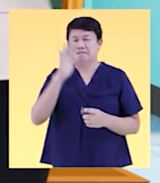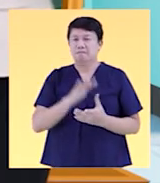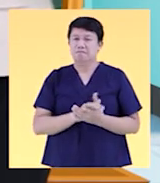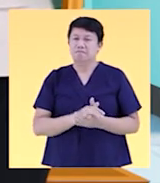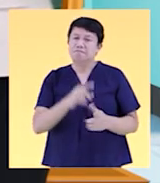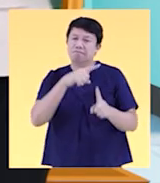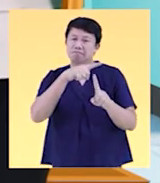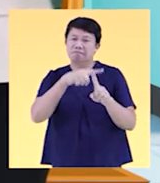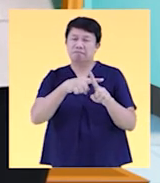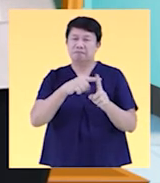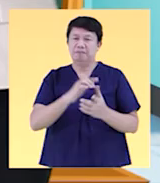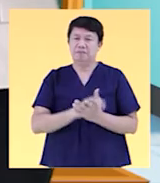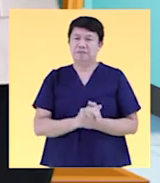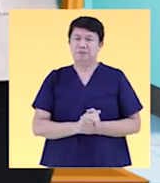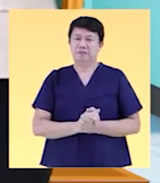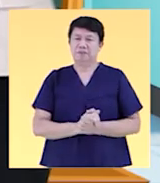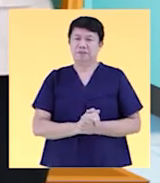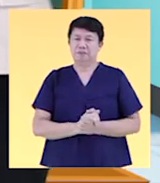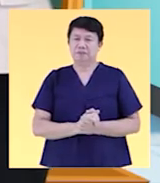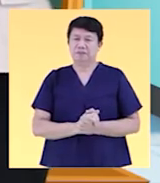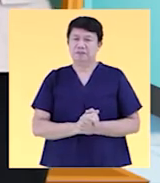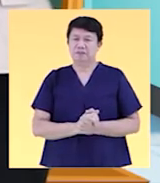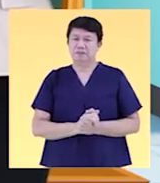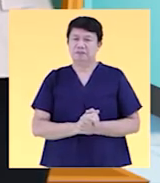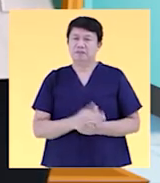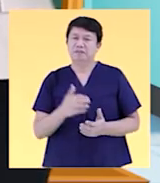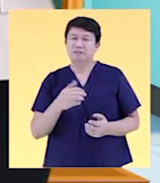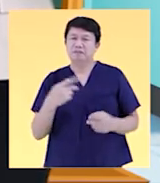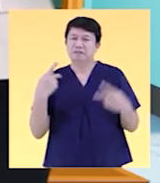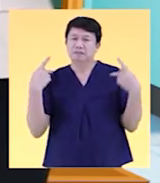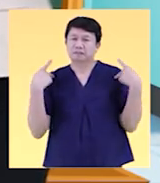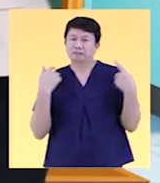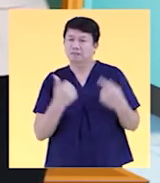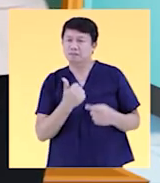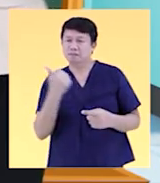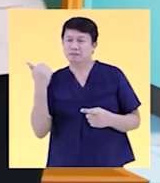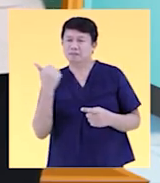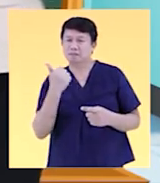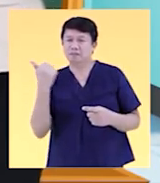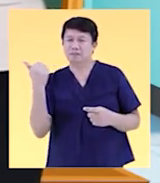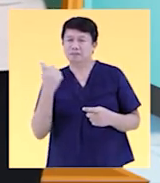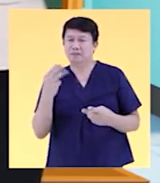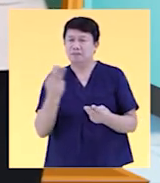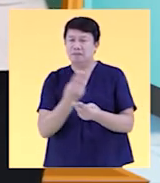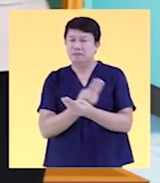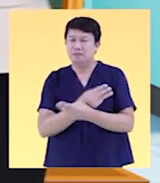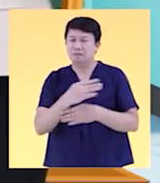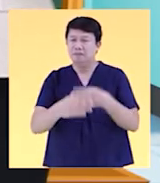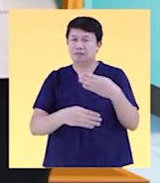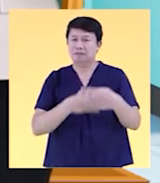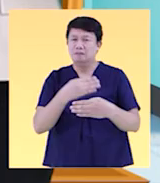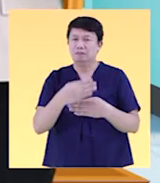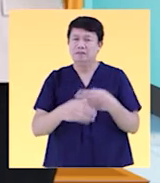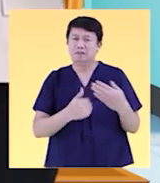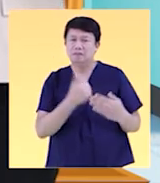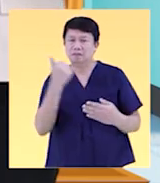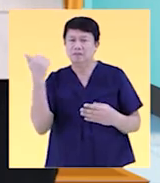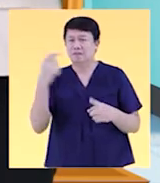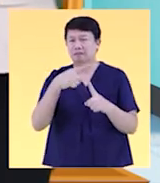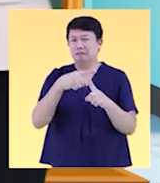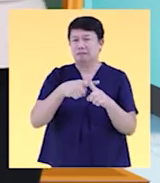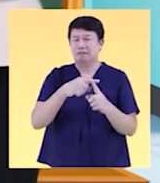Ang galing! Addition! May iba pa bang ginamit na mathematical operation bukod sa